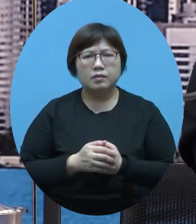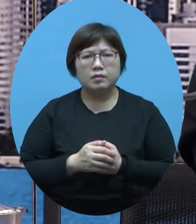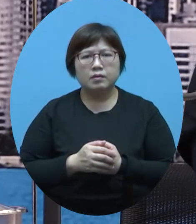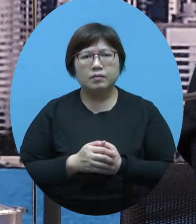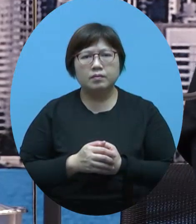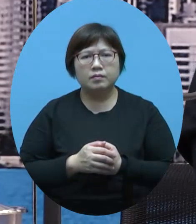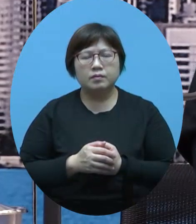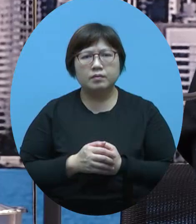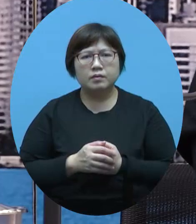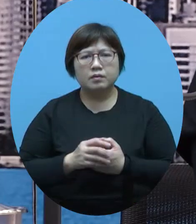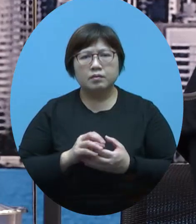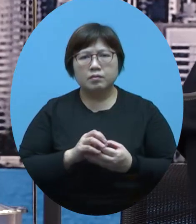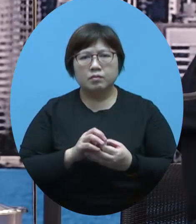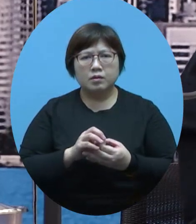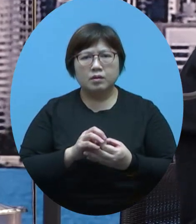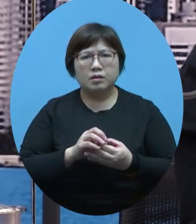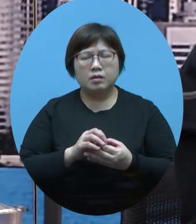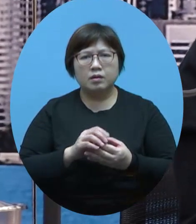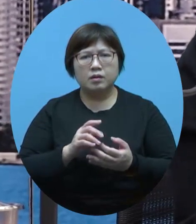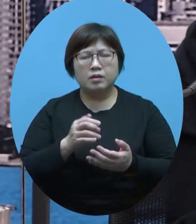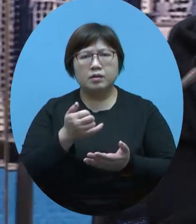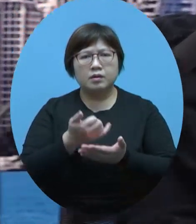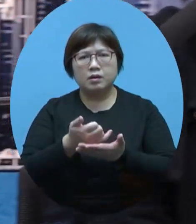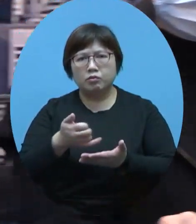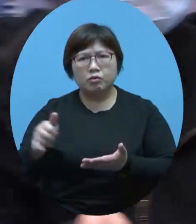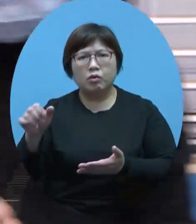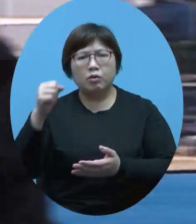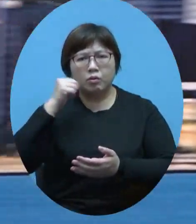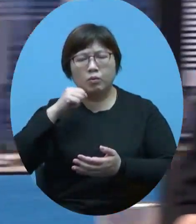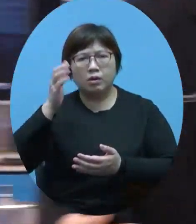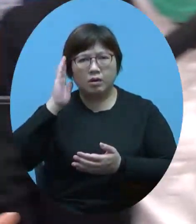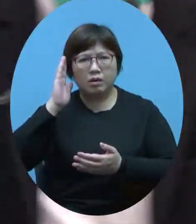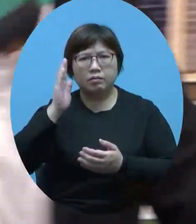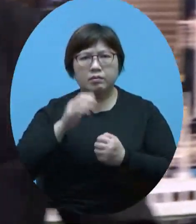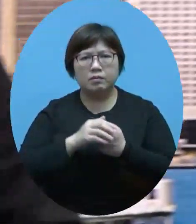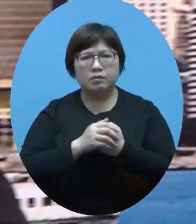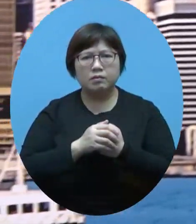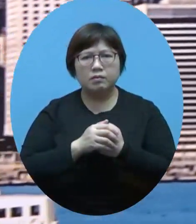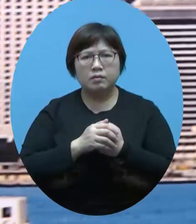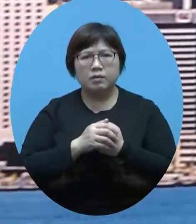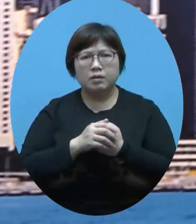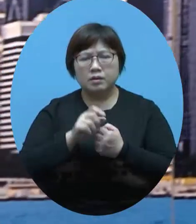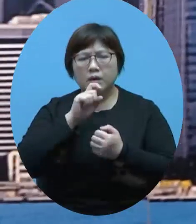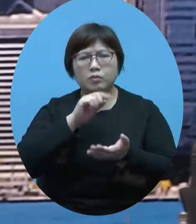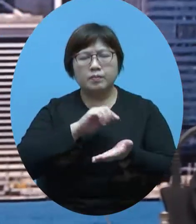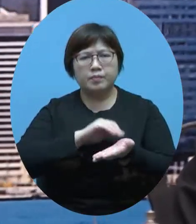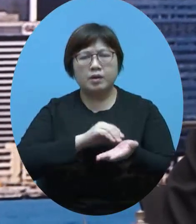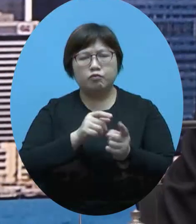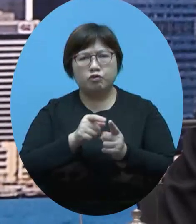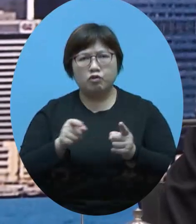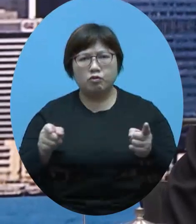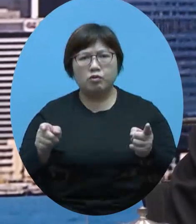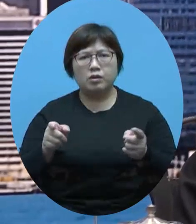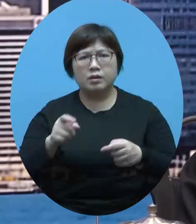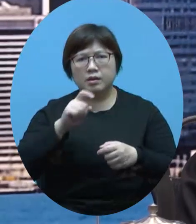好，關於嗰個離世嘅長者啦，咁佢都本身有長期病患嘅，咁佢都